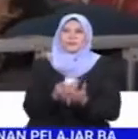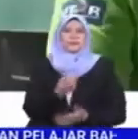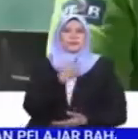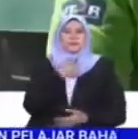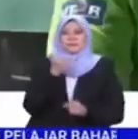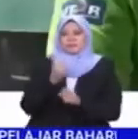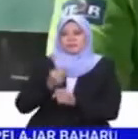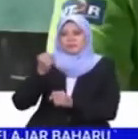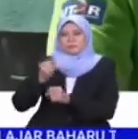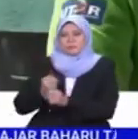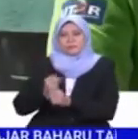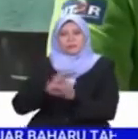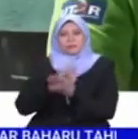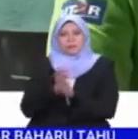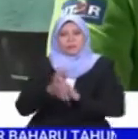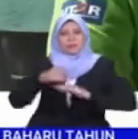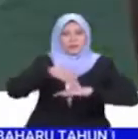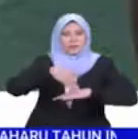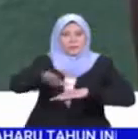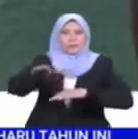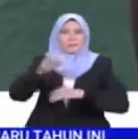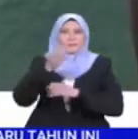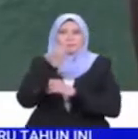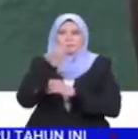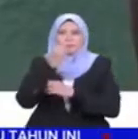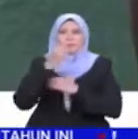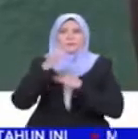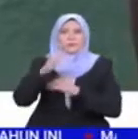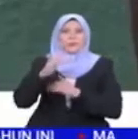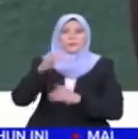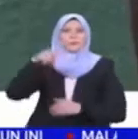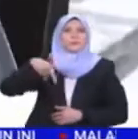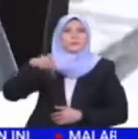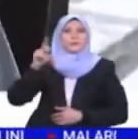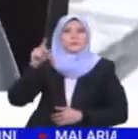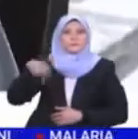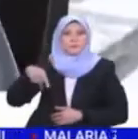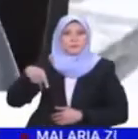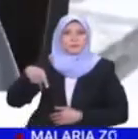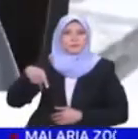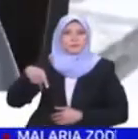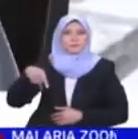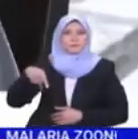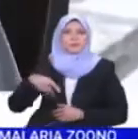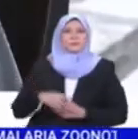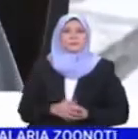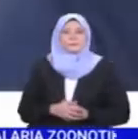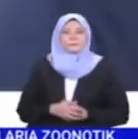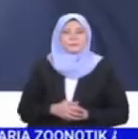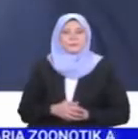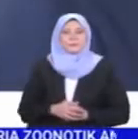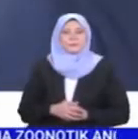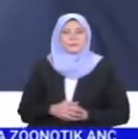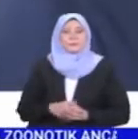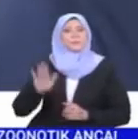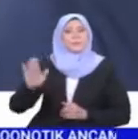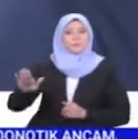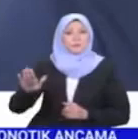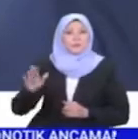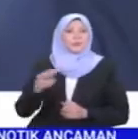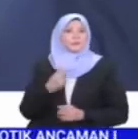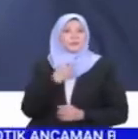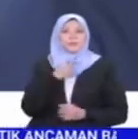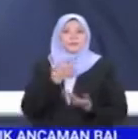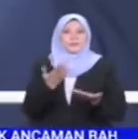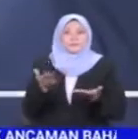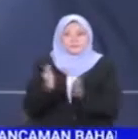beliau bekerja sebagai penghantar makanan semasa tempoh Perintah Kawalan Pergerakan PKP. Beliau juga terpaksa